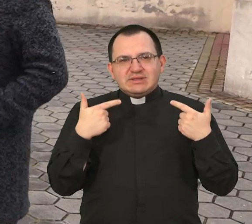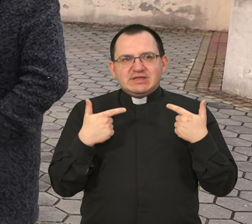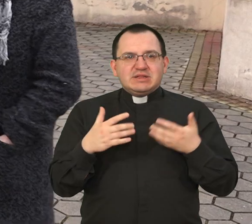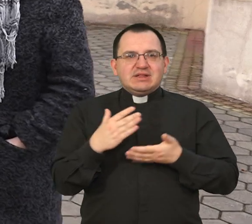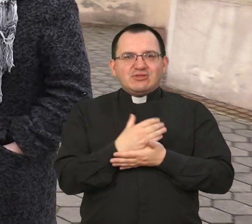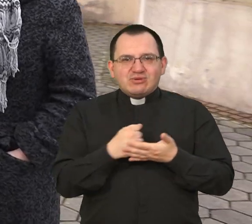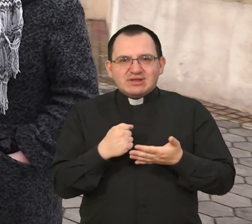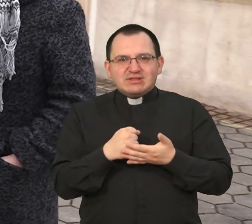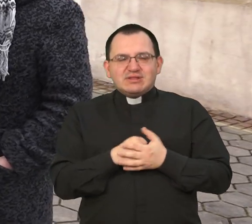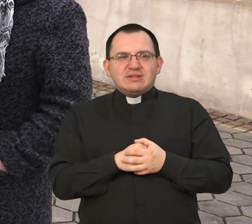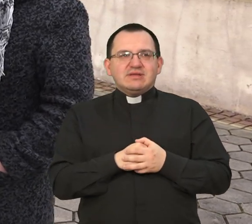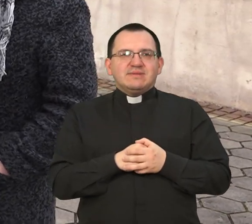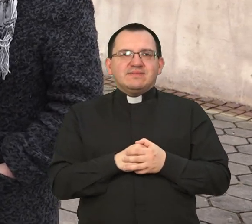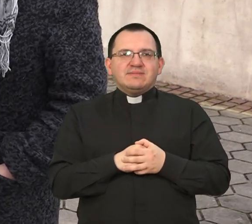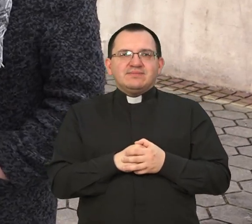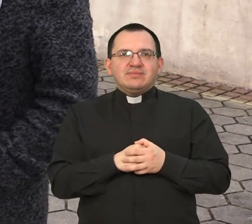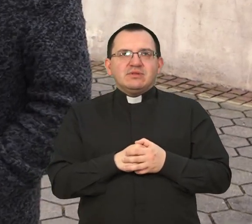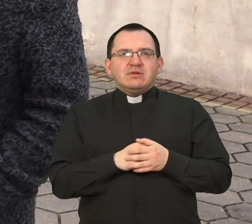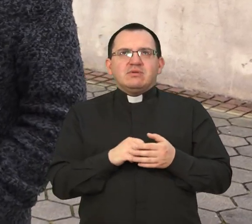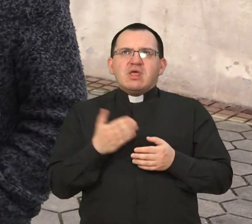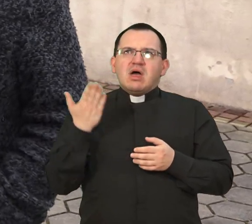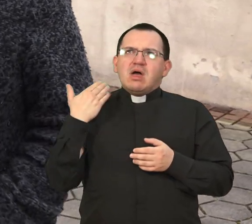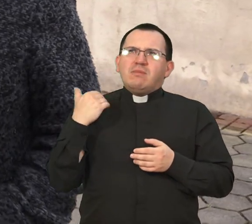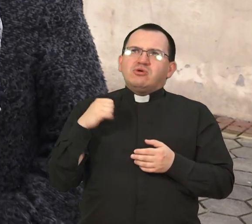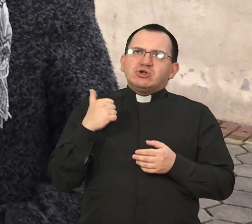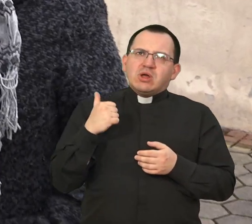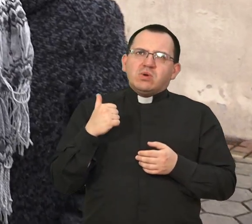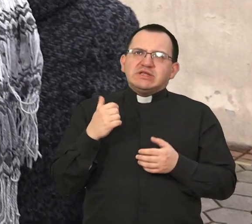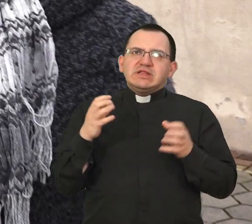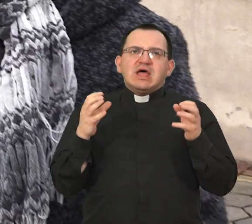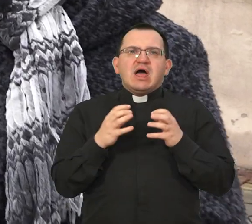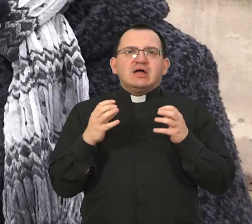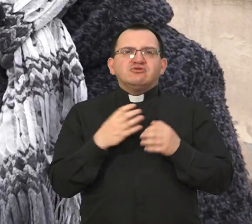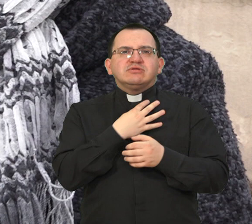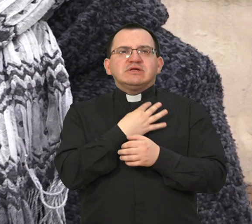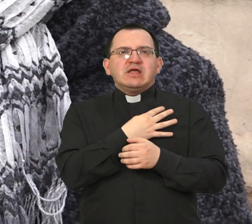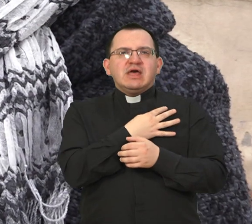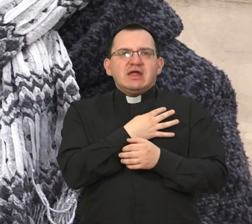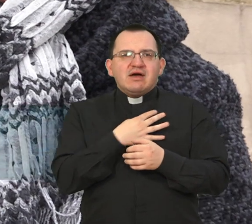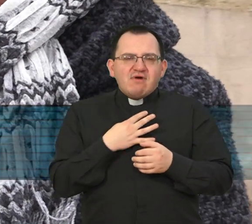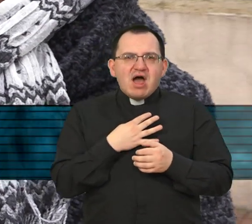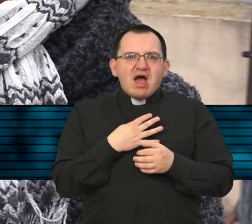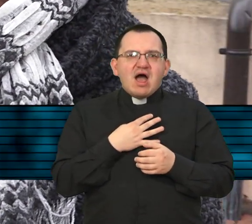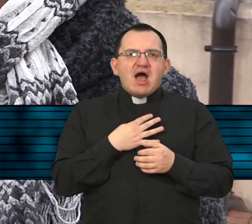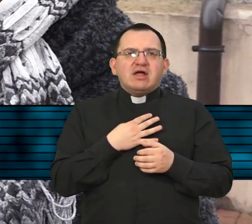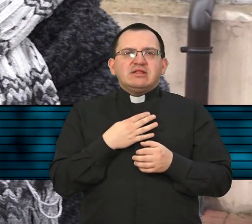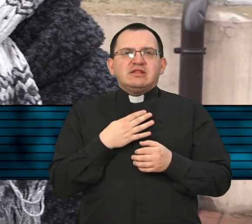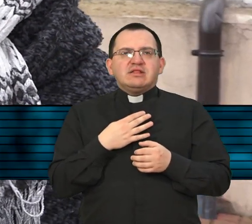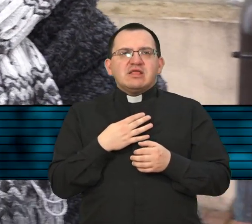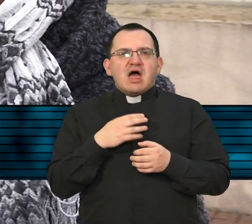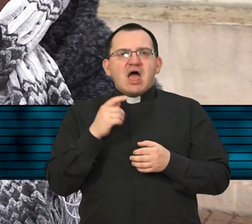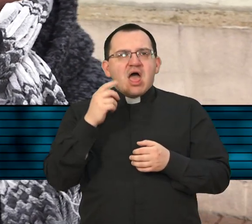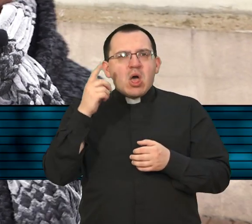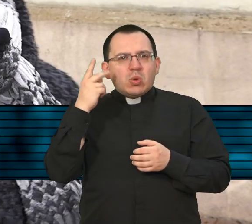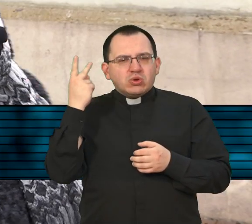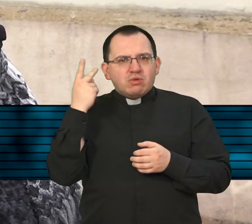to iskoristili. Pa smo prošle godine bili na susretu Hrvata, katolika Hrvata, Slovenaca